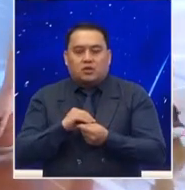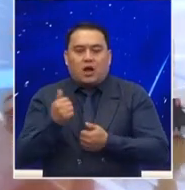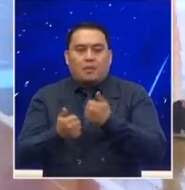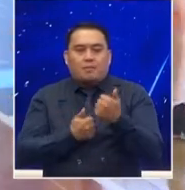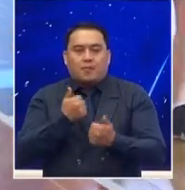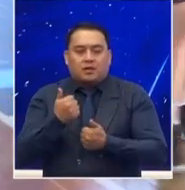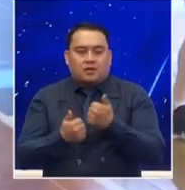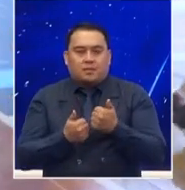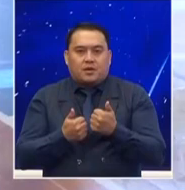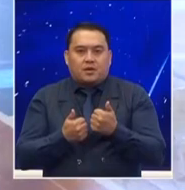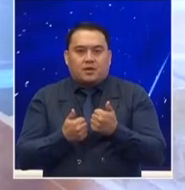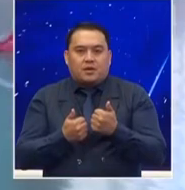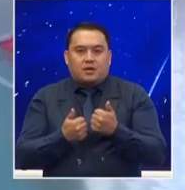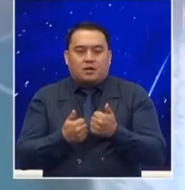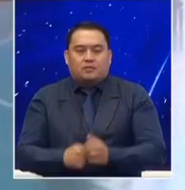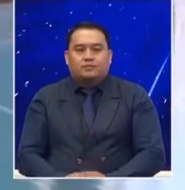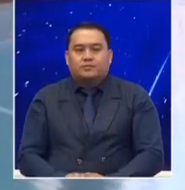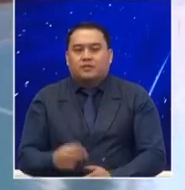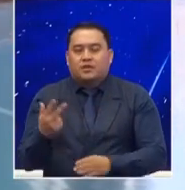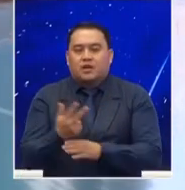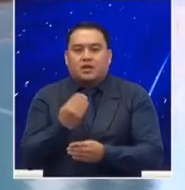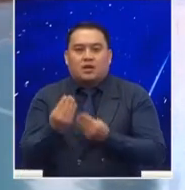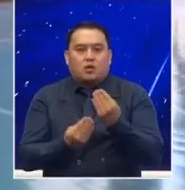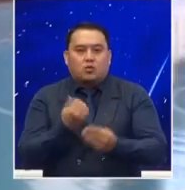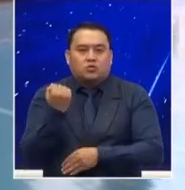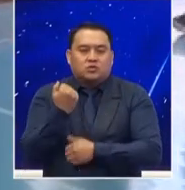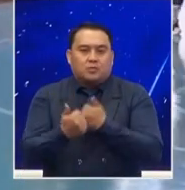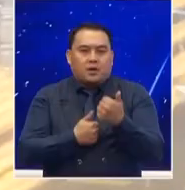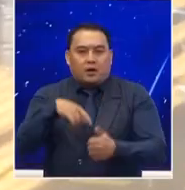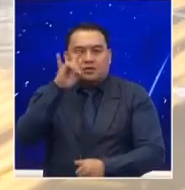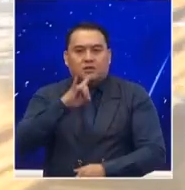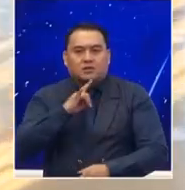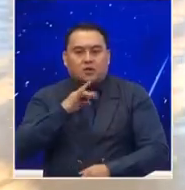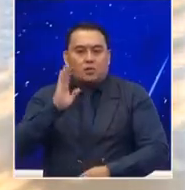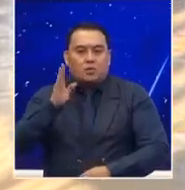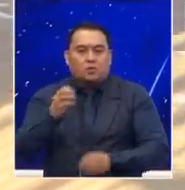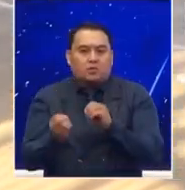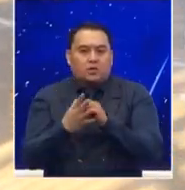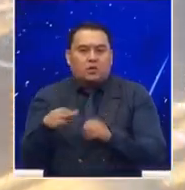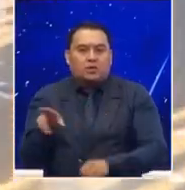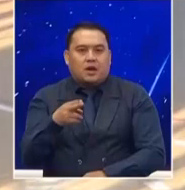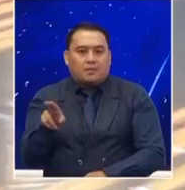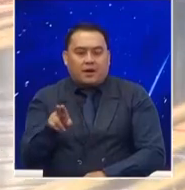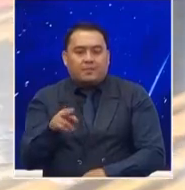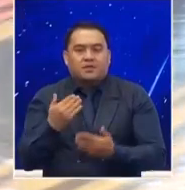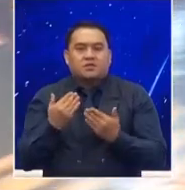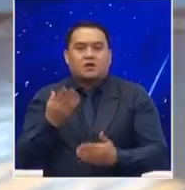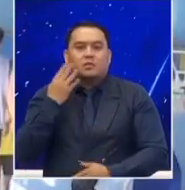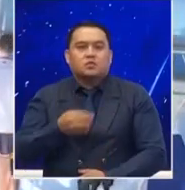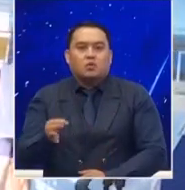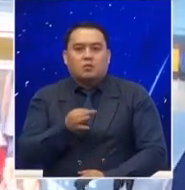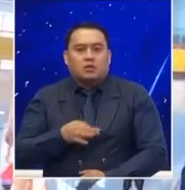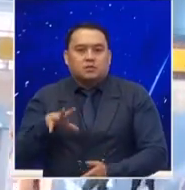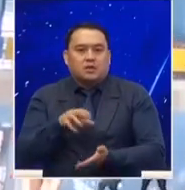командами, которые играют намного лучше. Третий тур регулярного чемпионата Республики Казахстан состоится уже 15 декабря. На данный момент Алматинская